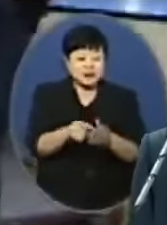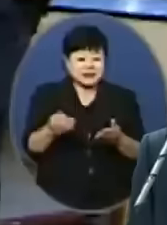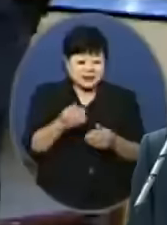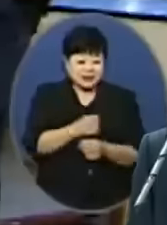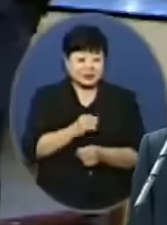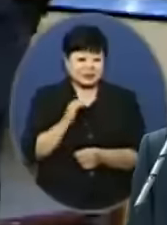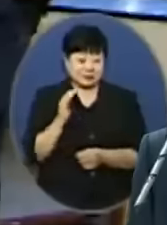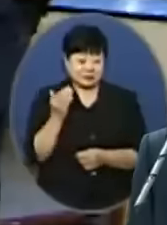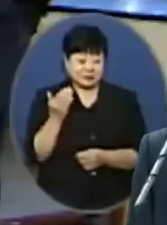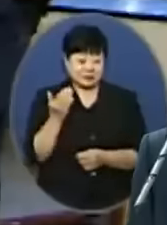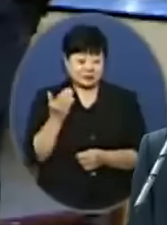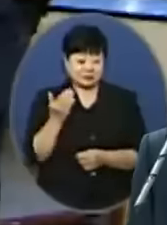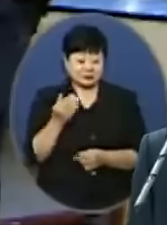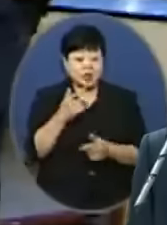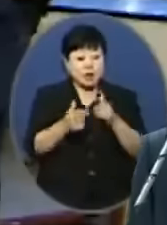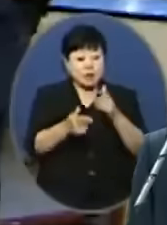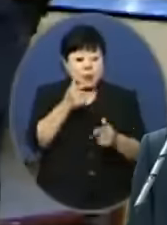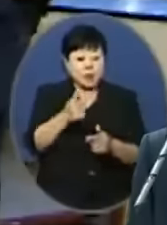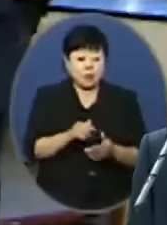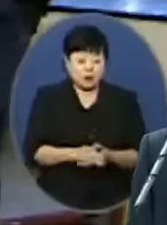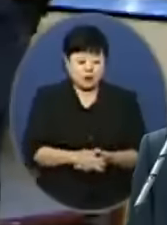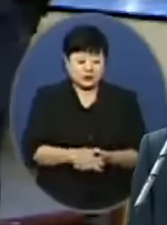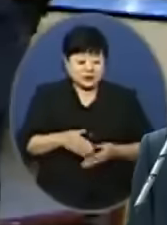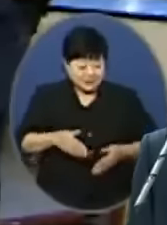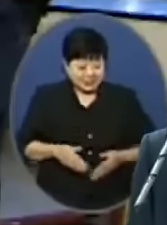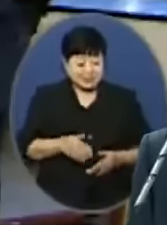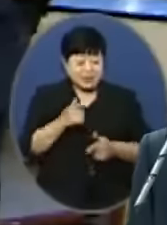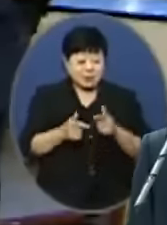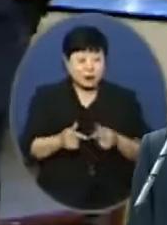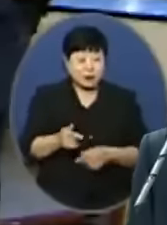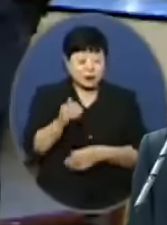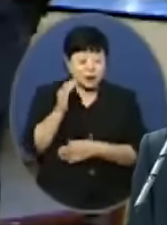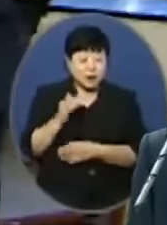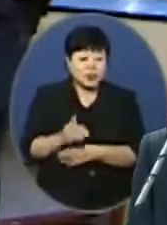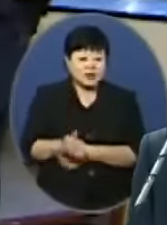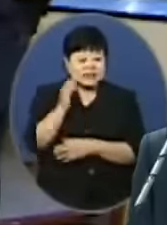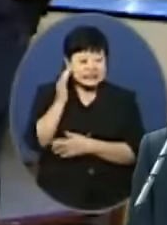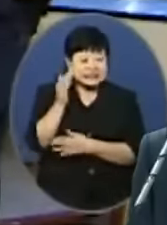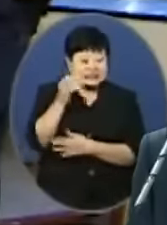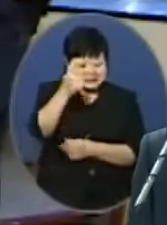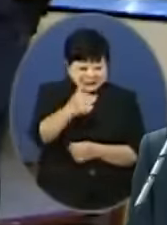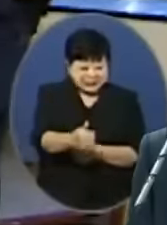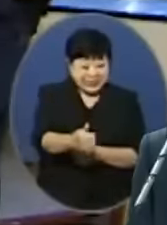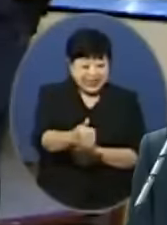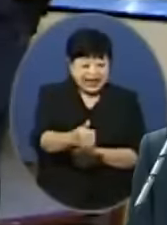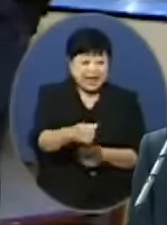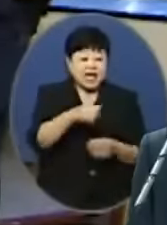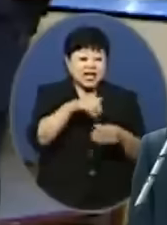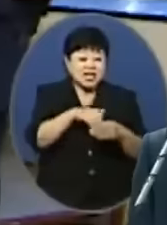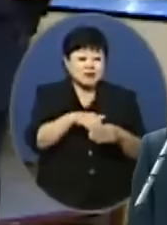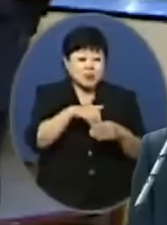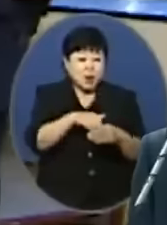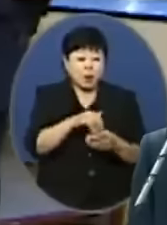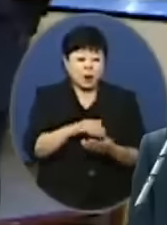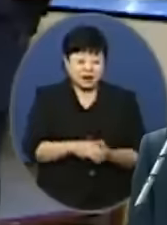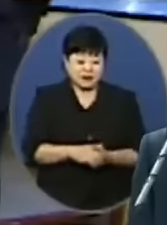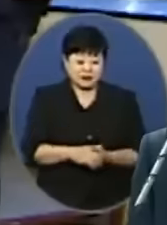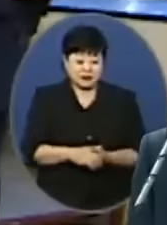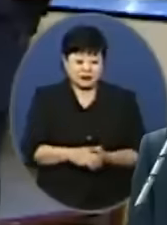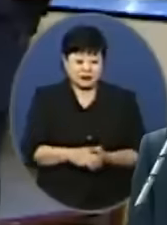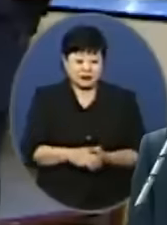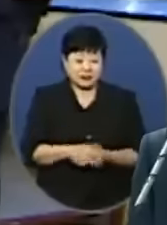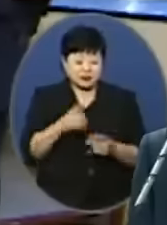해야 되겠다고 목포 출신인데 목포시의 시장으로 입후보를 해서 나왔는데 제게